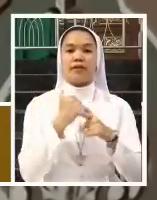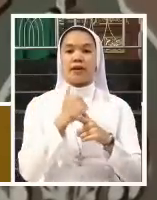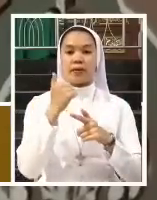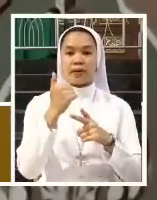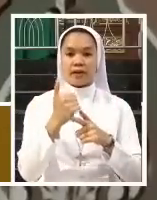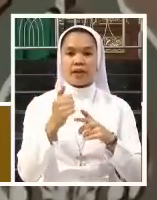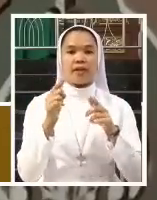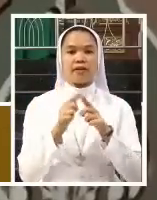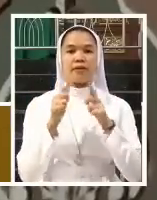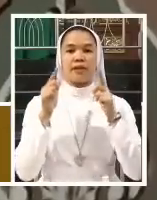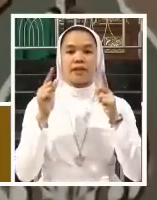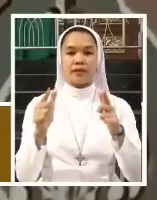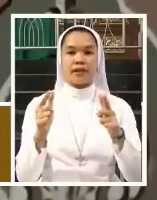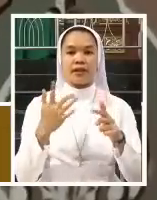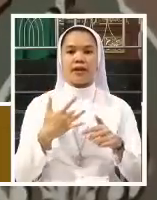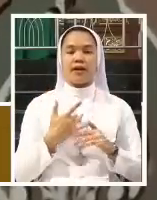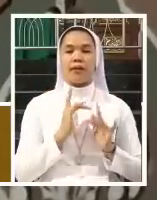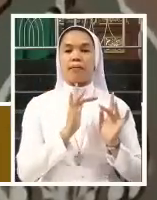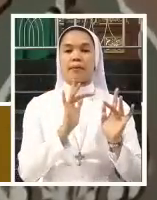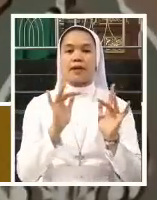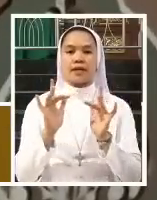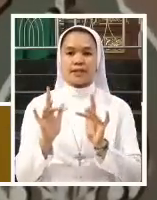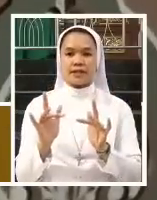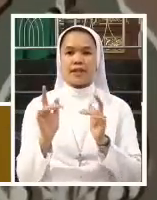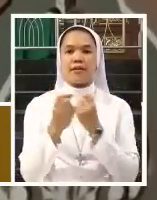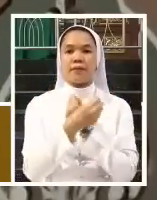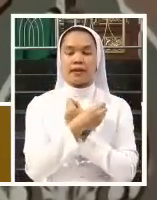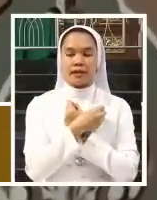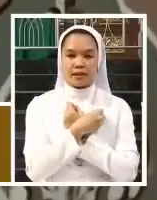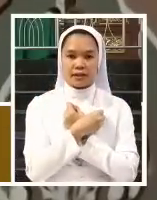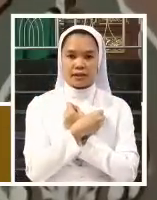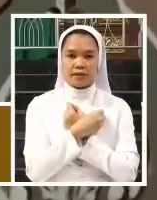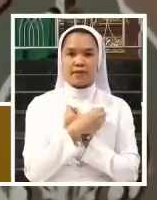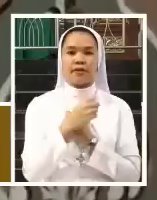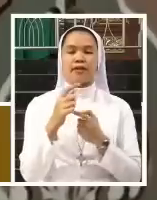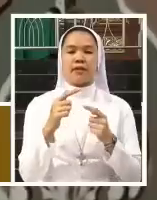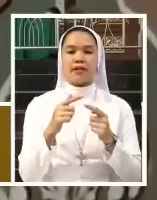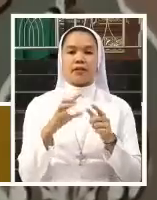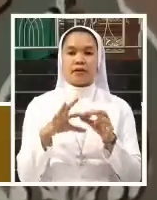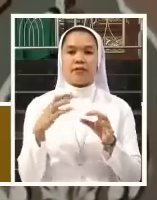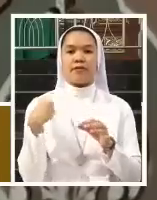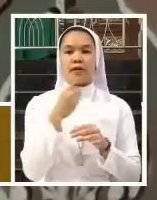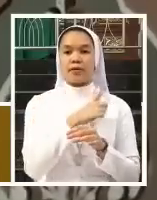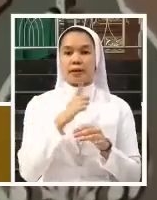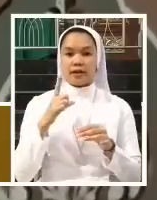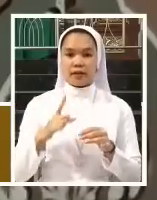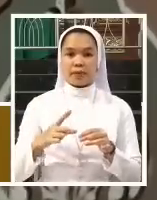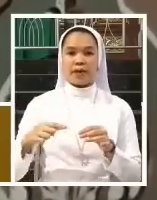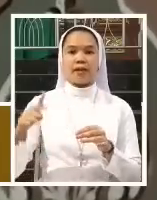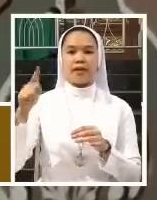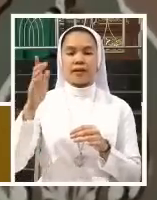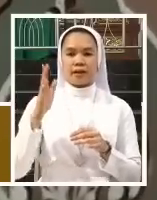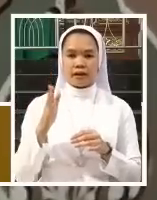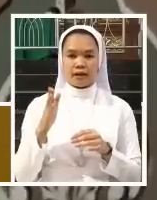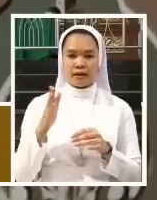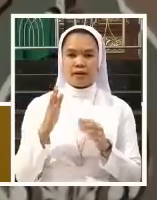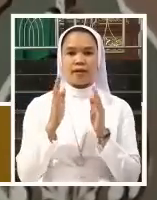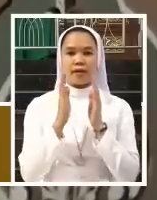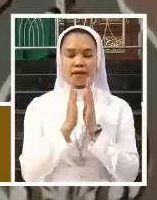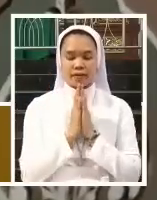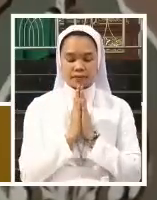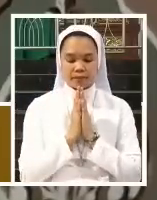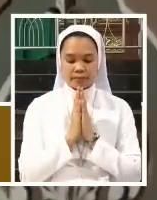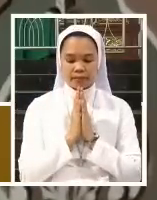sa dakulang pagkahera, pagkamuot kang sa tung kagorang ng Diyos. Amen.